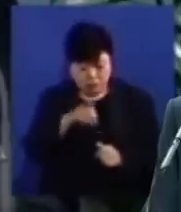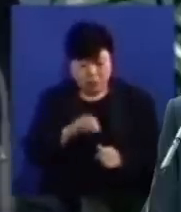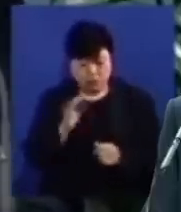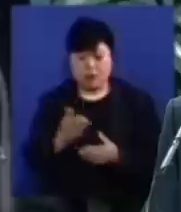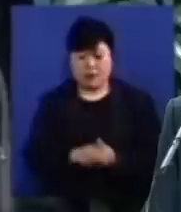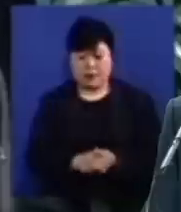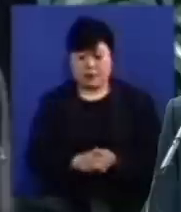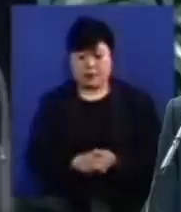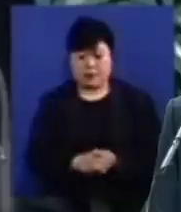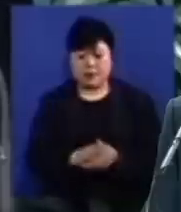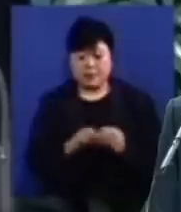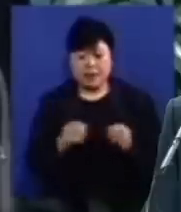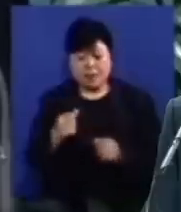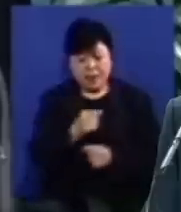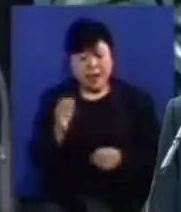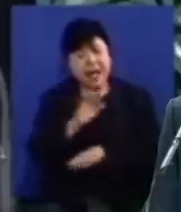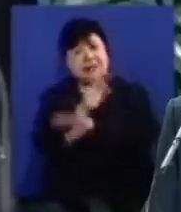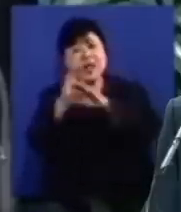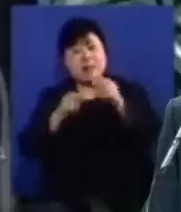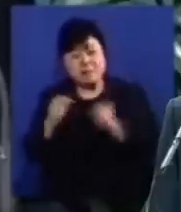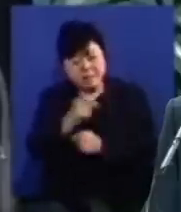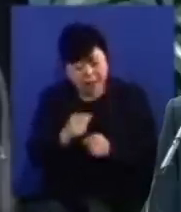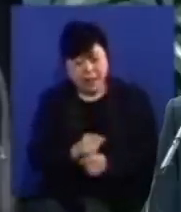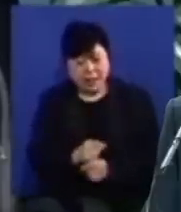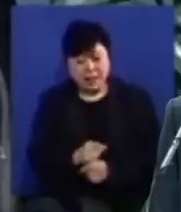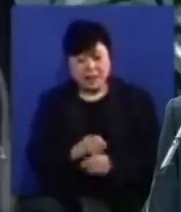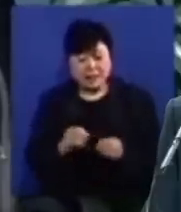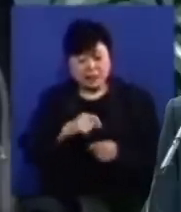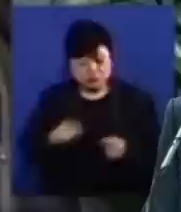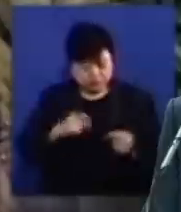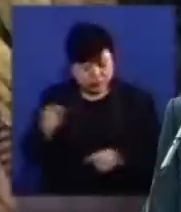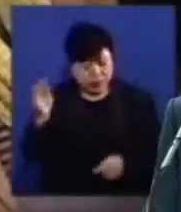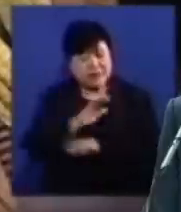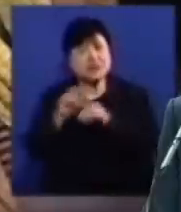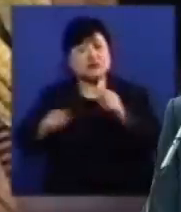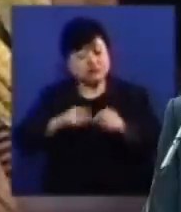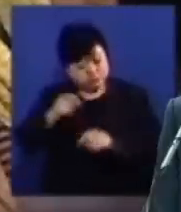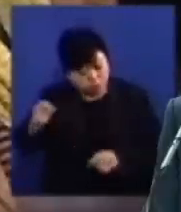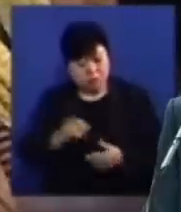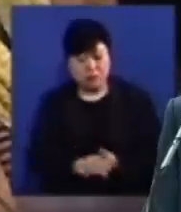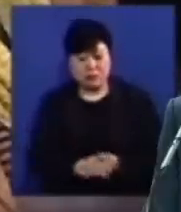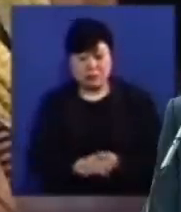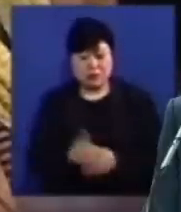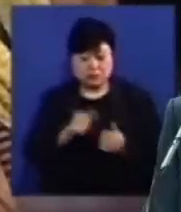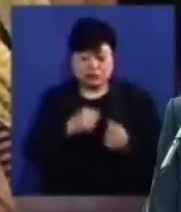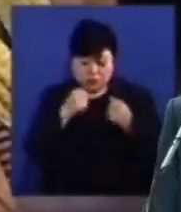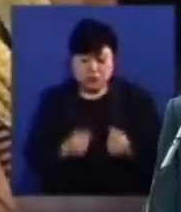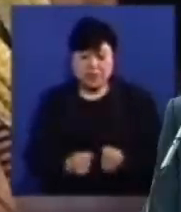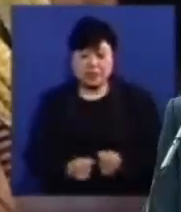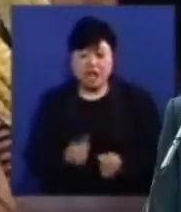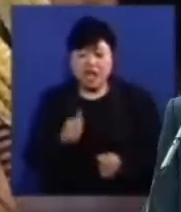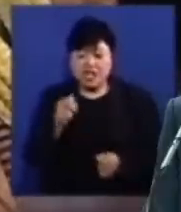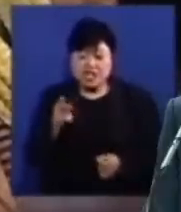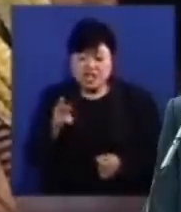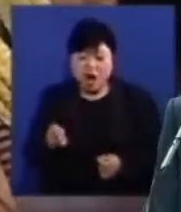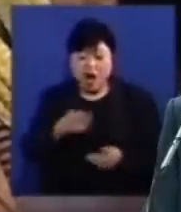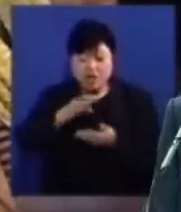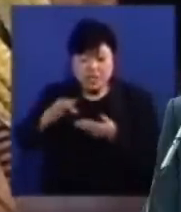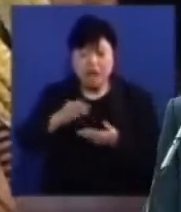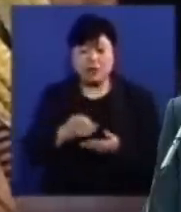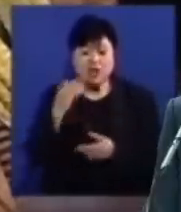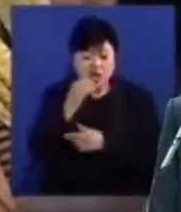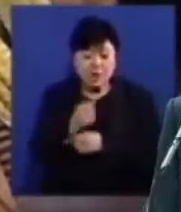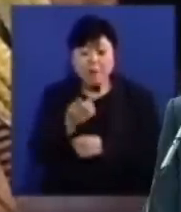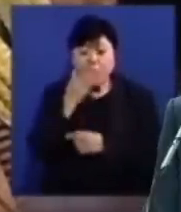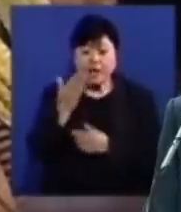되었느니라. 땅에서 매면 하늘에서 매일 것이요 땅에서 풀면 하늘에서 풀리리라. 죽고 사는 권세가 혀에 있으니 혀를 사용하는 자는 그